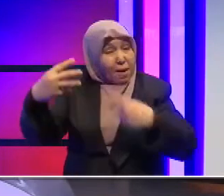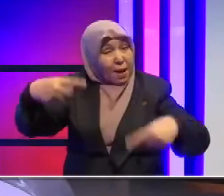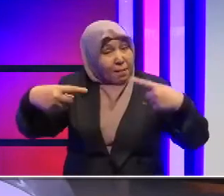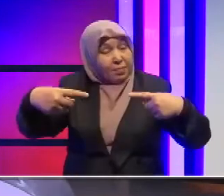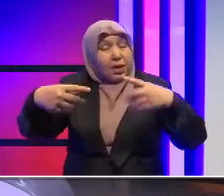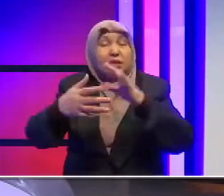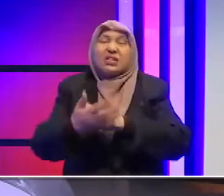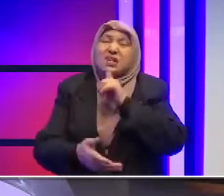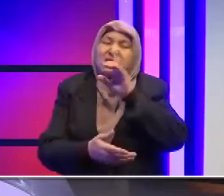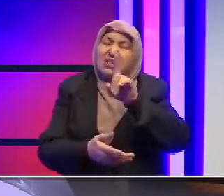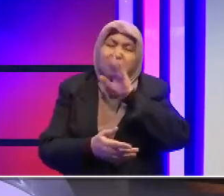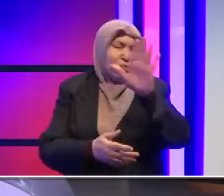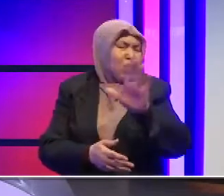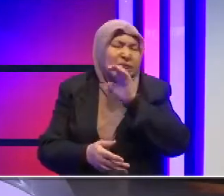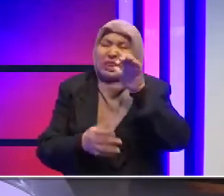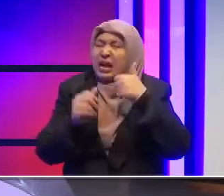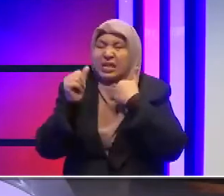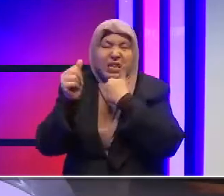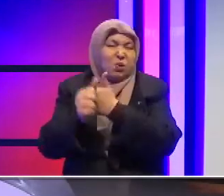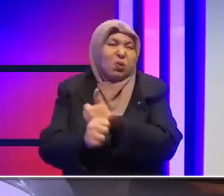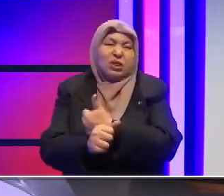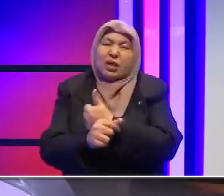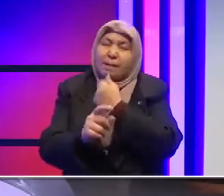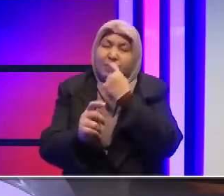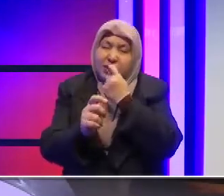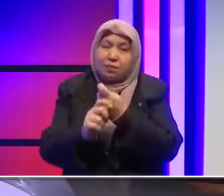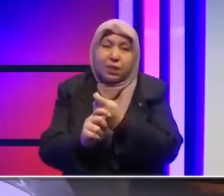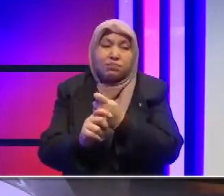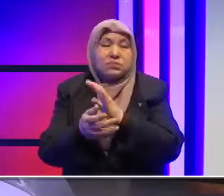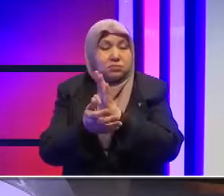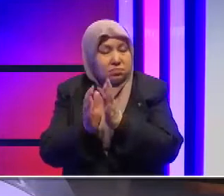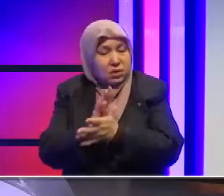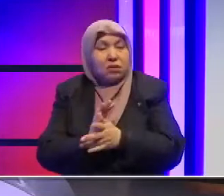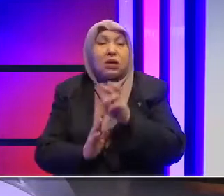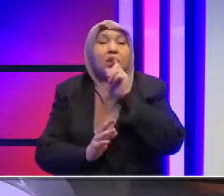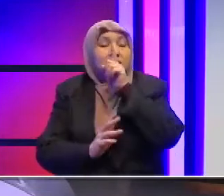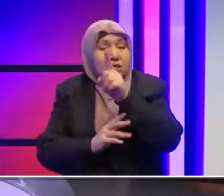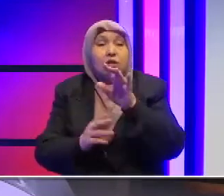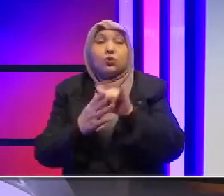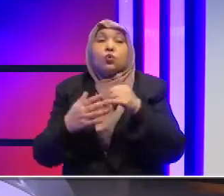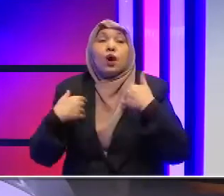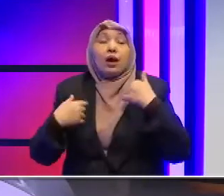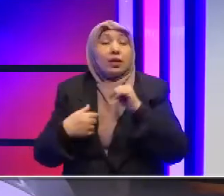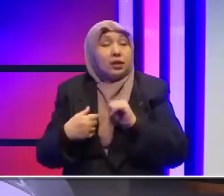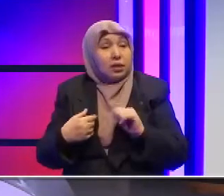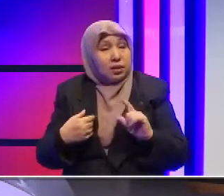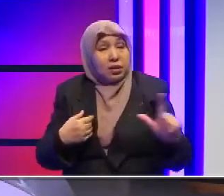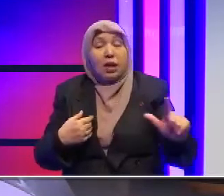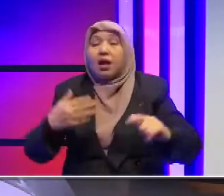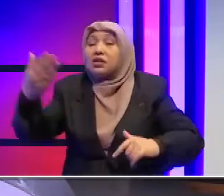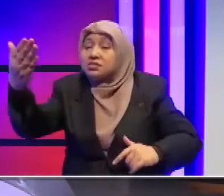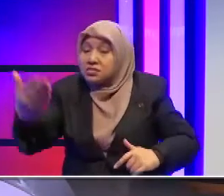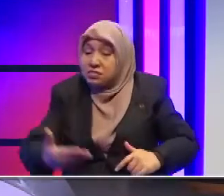pun tidak dikotakan Hudaibiyah sebentar tadi lah ya, rupanya itu adalah